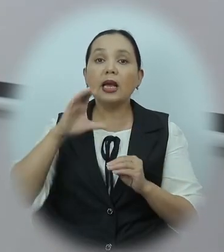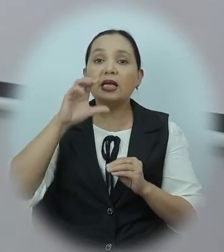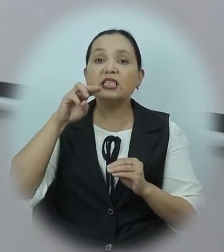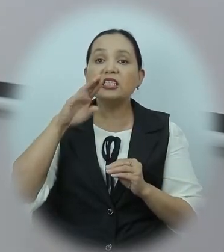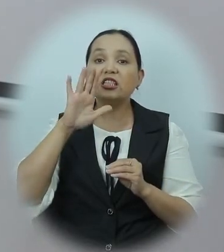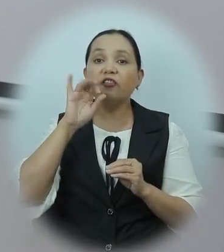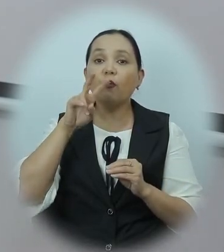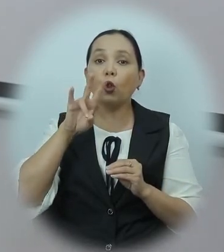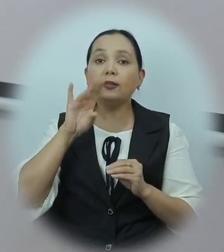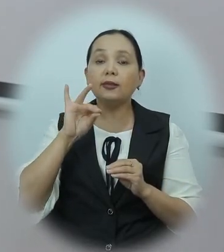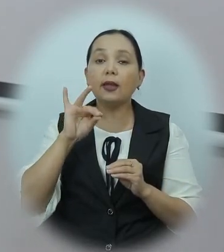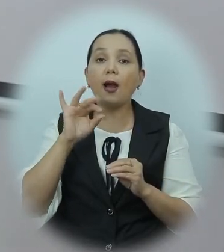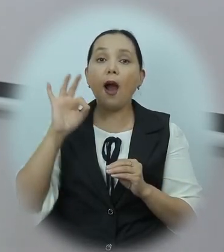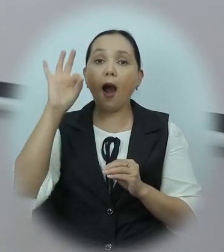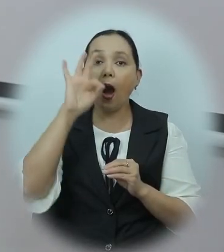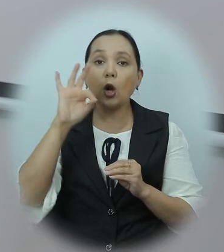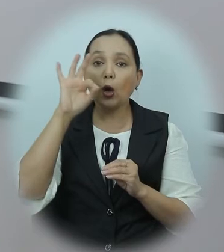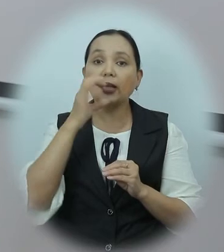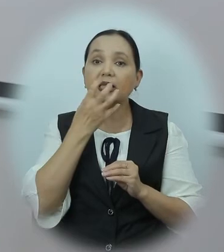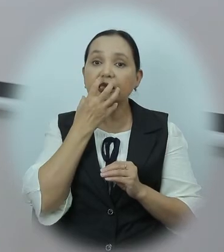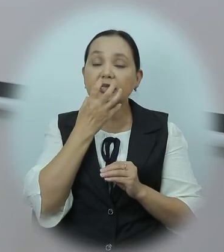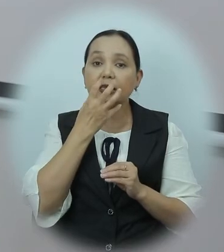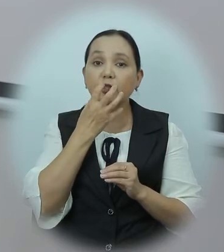stvolning qizdirish harorat darajasi